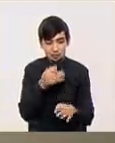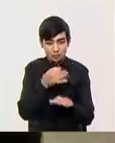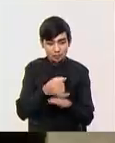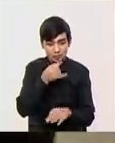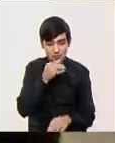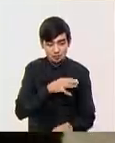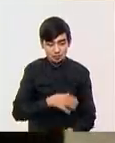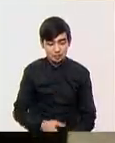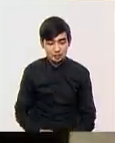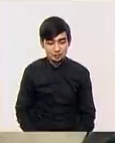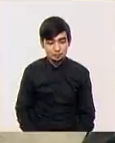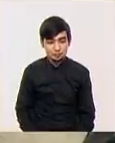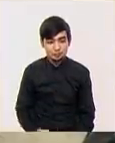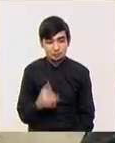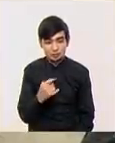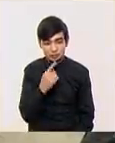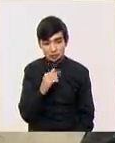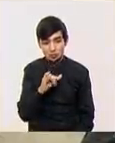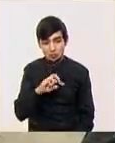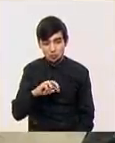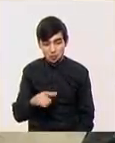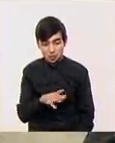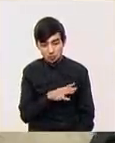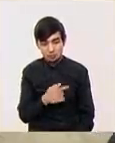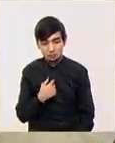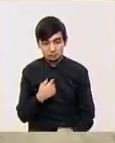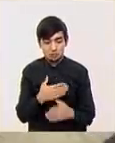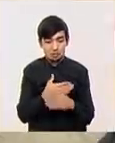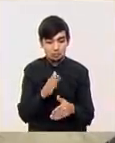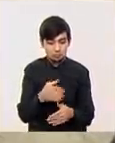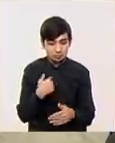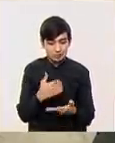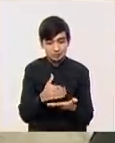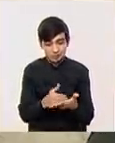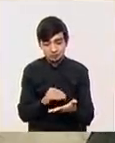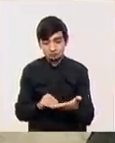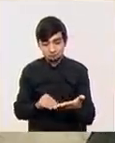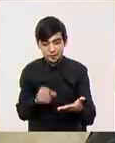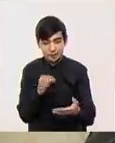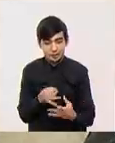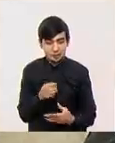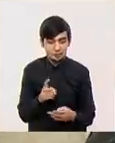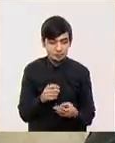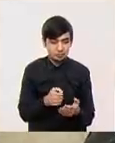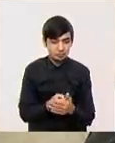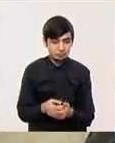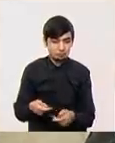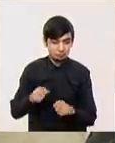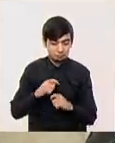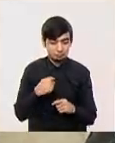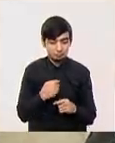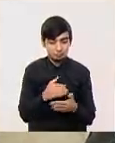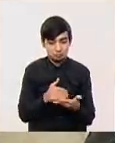алмады. Қазір көмірге мұқтаж кісілер болса, біз көмектесейік деп ұсыныс берді. Сосын біз сұраймыз, тізім жасақтап берілгенше. Вот.